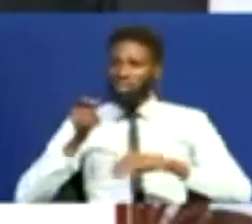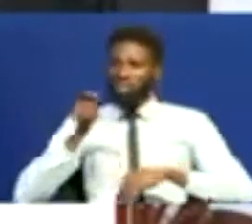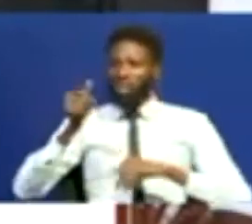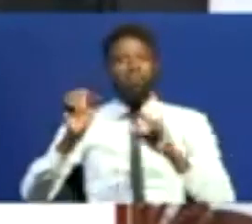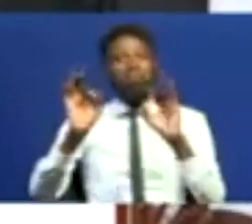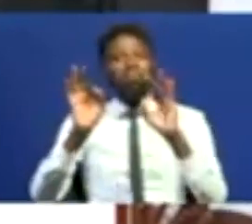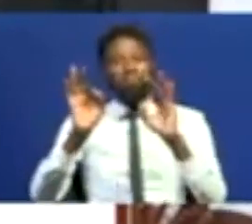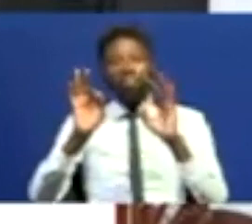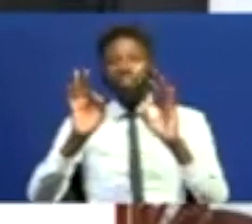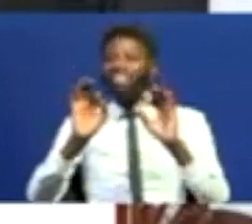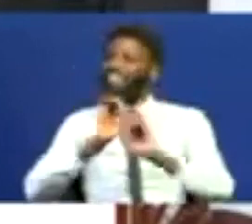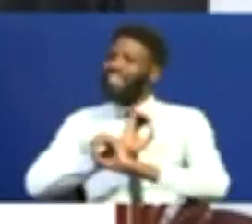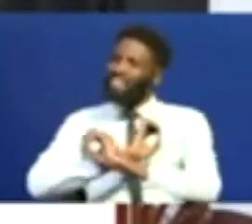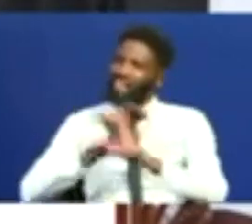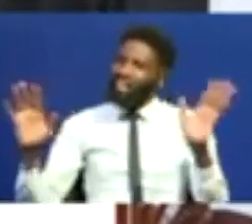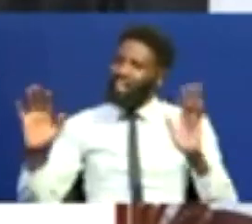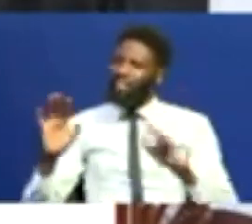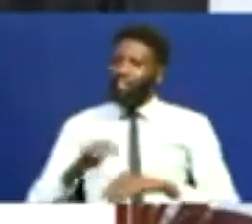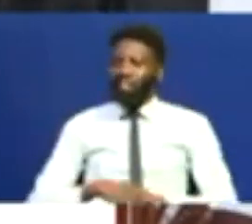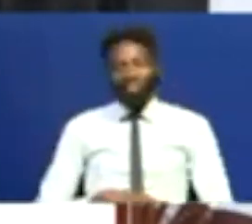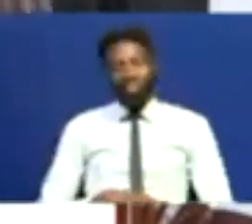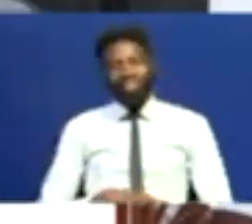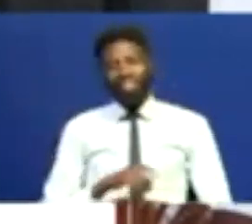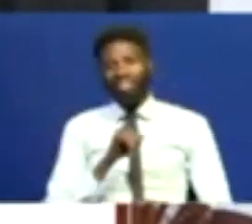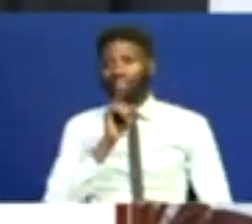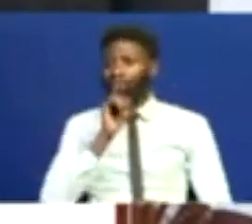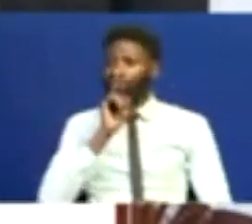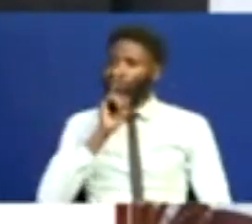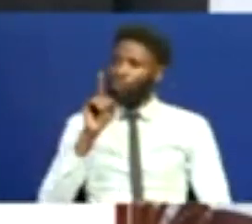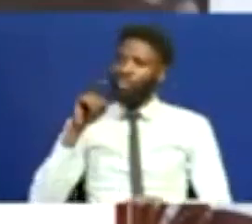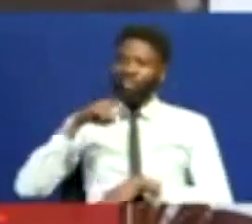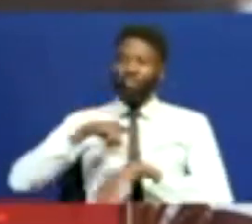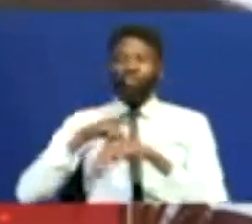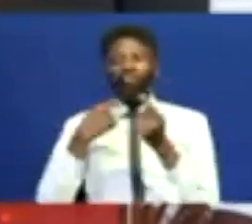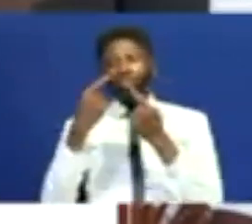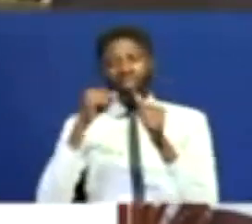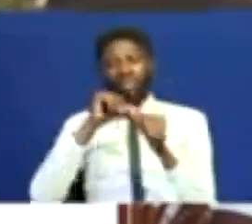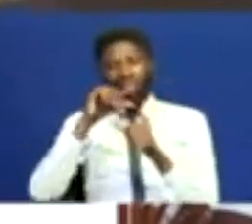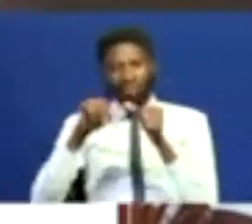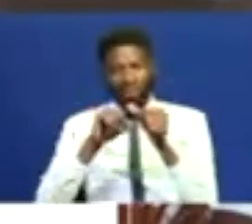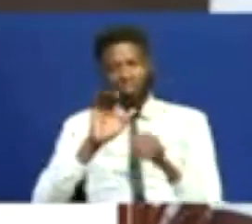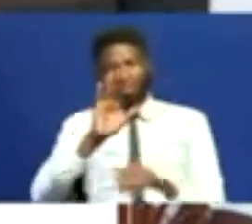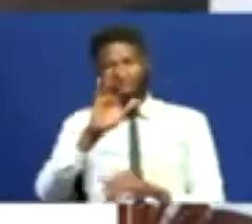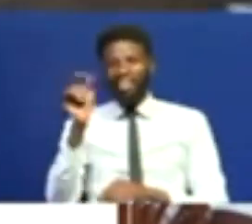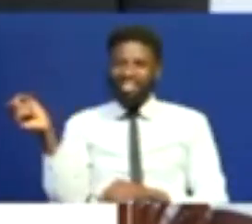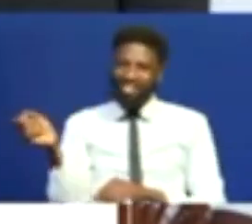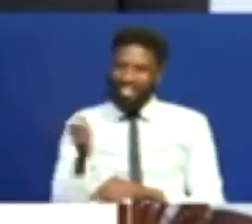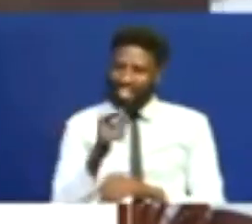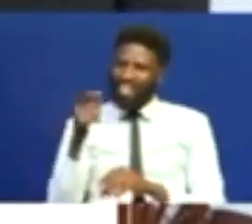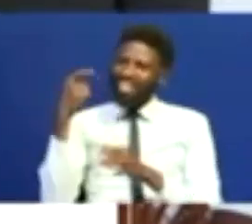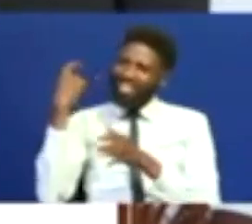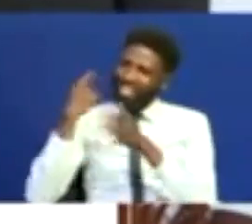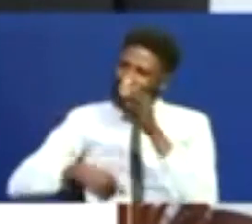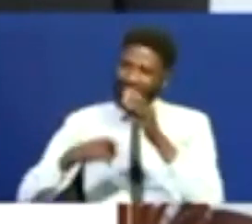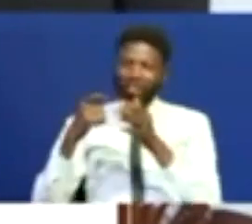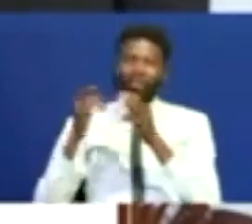Hakuna. So when you talk about overburdening your salaries, do you even have a